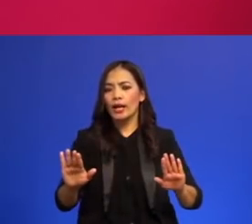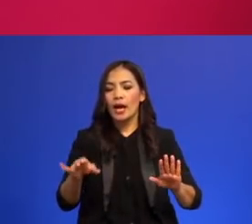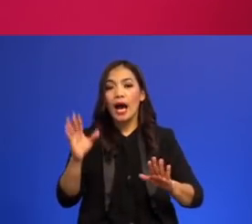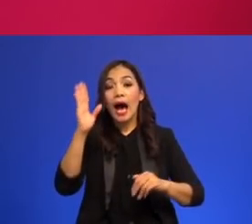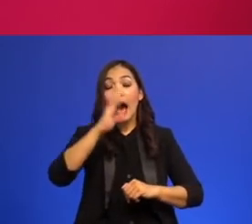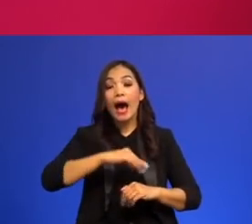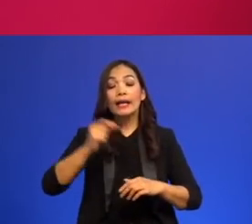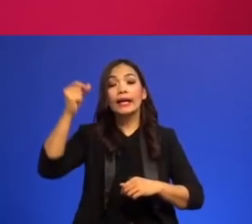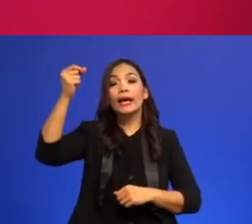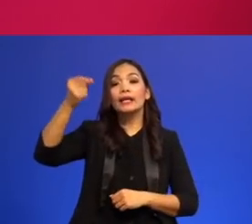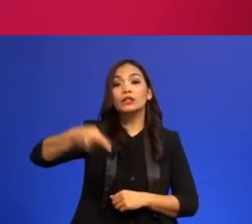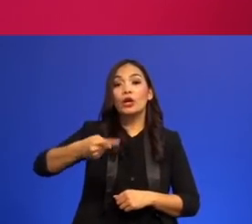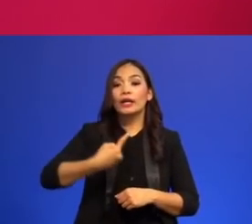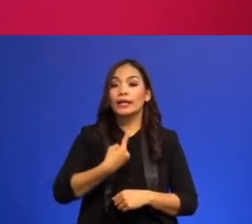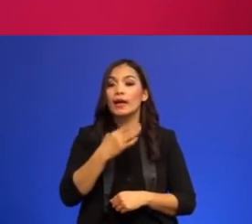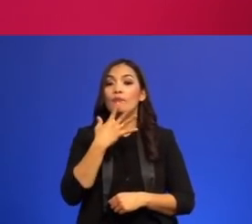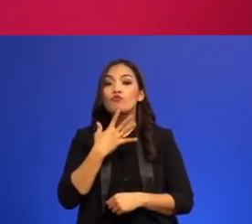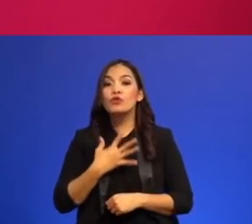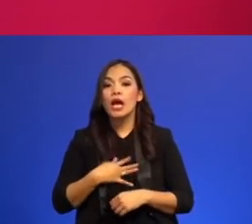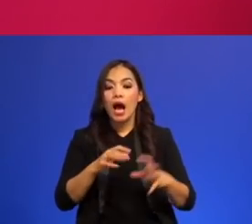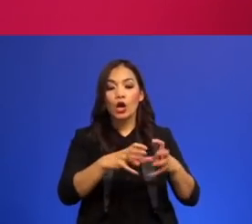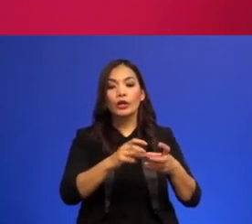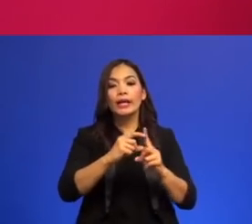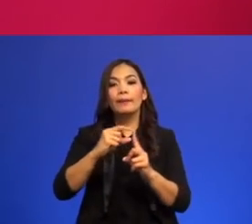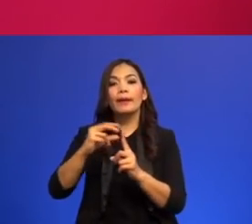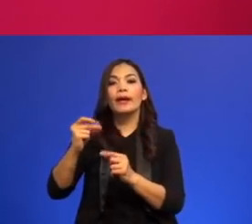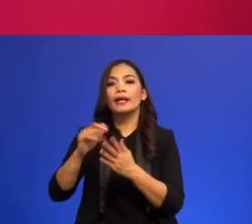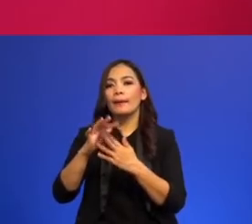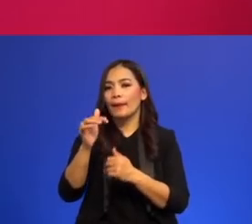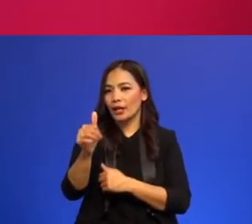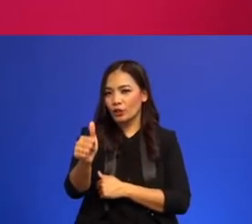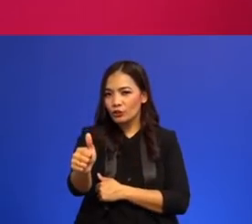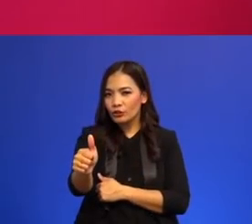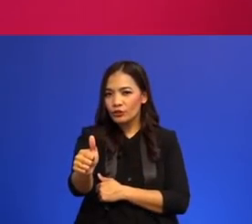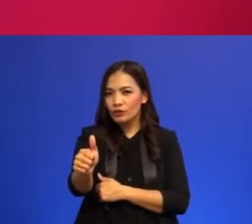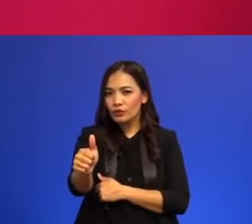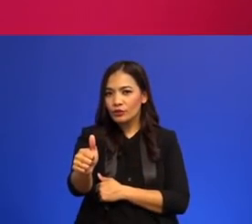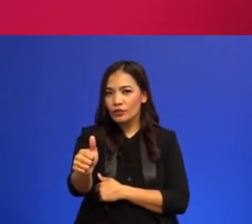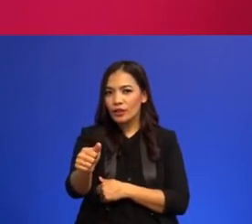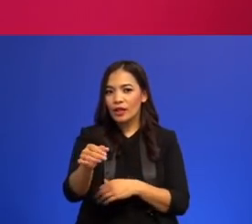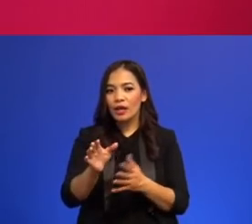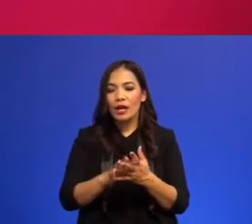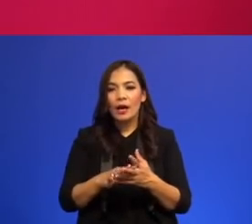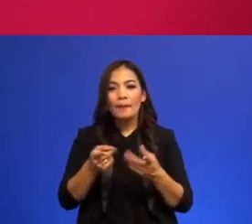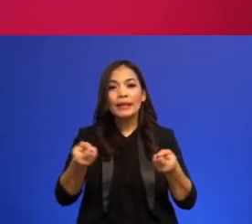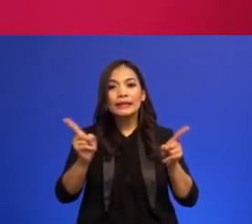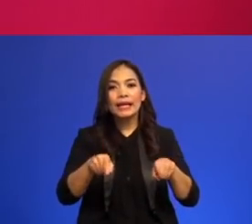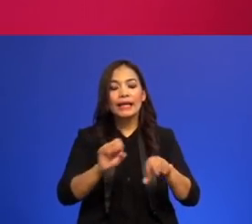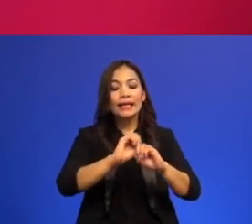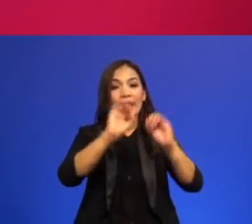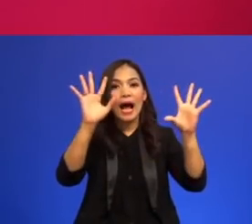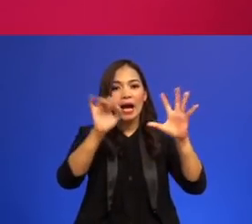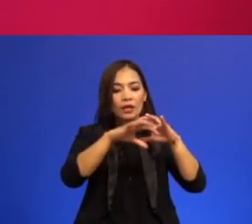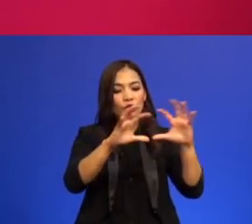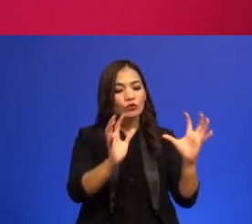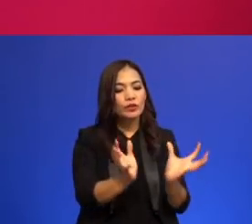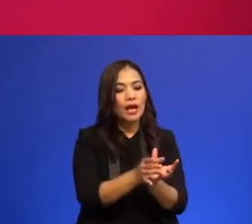Hari esok nanti kita punya anggota DPR yang baik-baik. Bisa menggarami dunia politik.